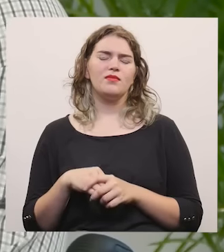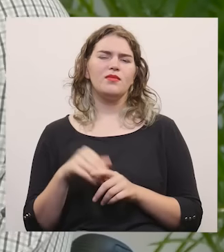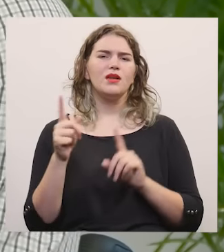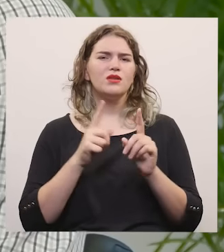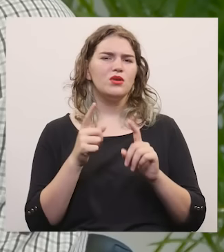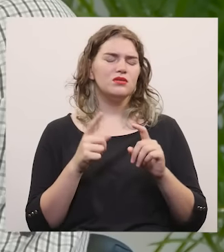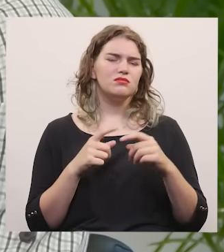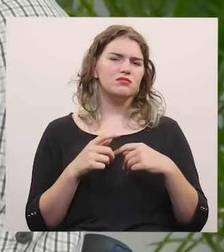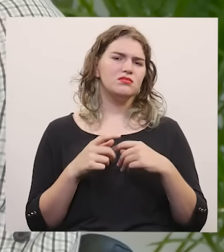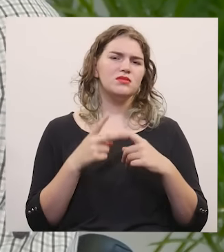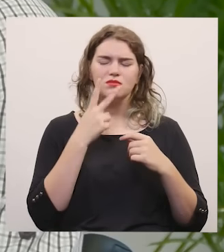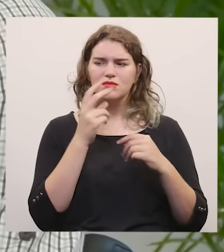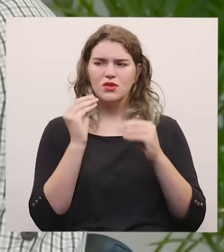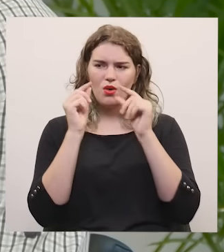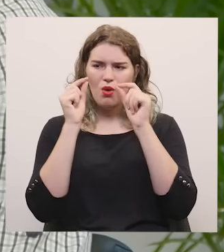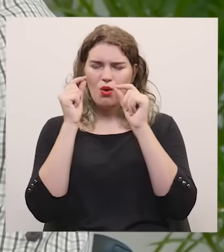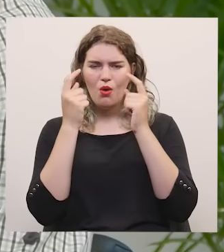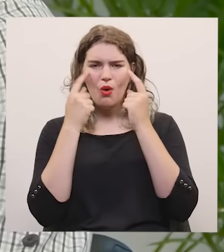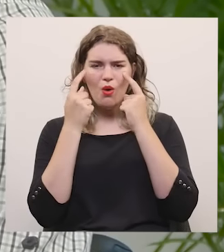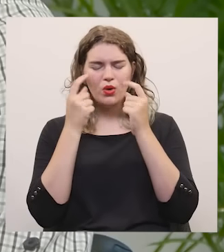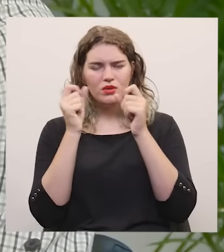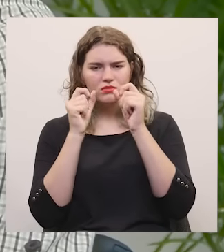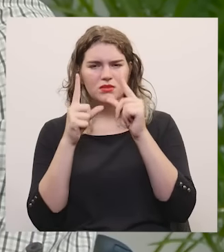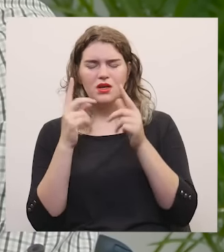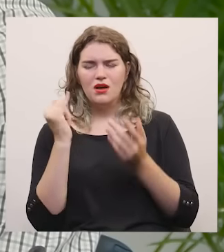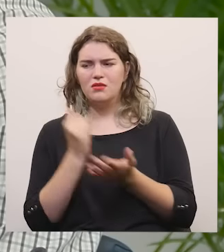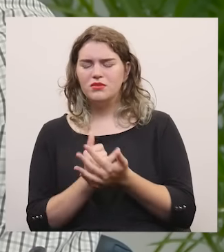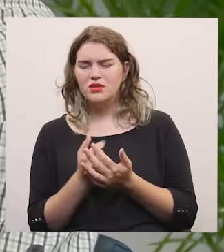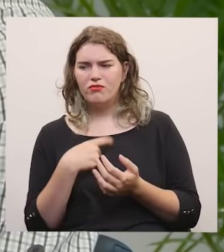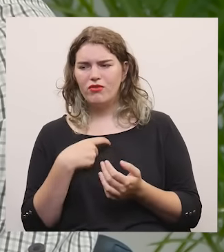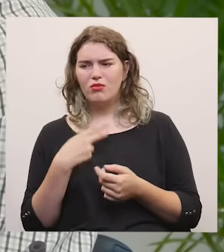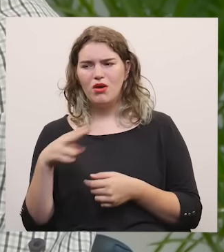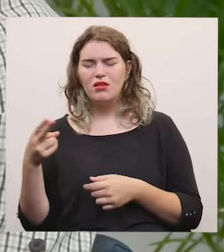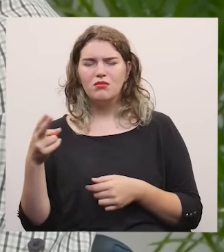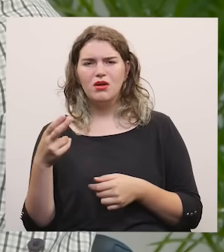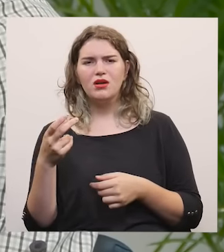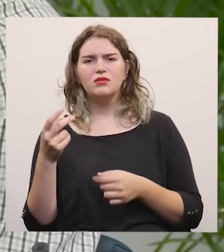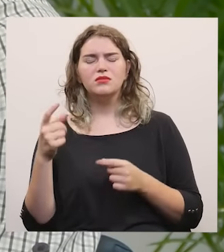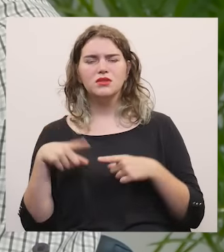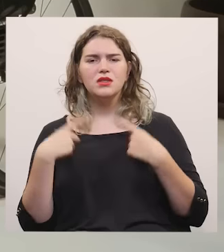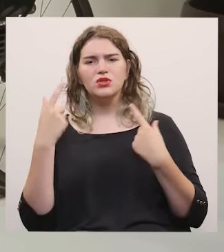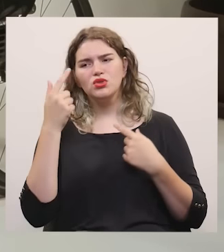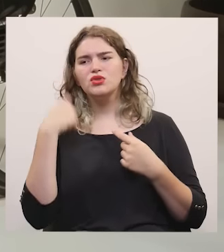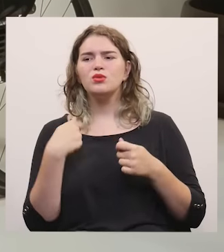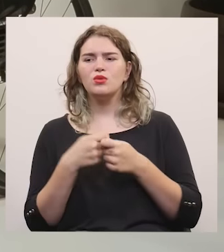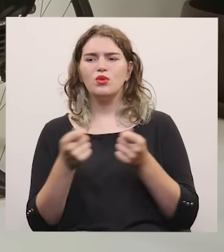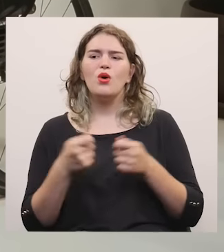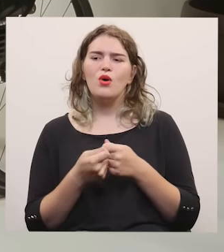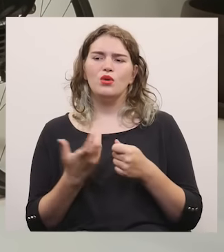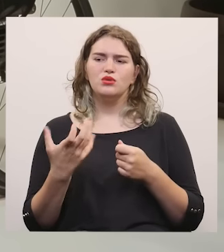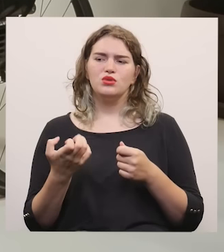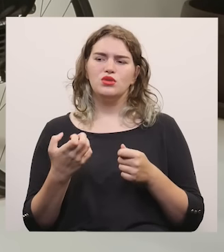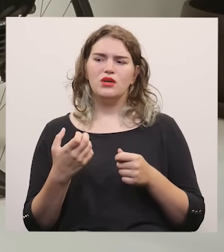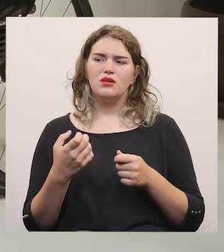și mi s-au deschis ochii și vreau de aici încolo întotdeauna să trăiesc știind că tot ceea